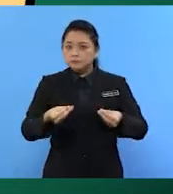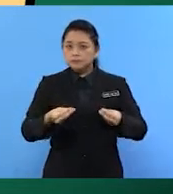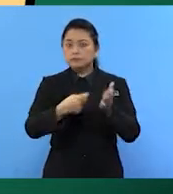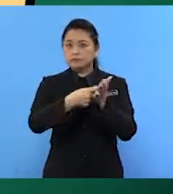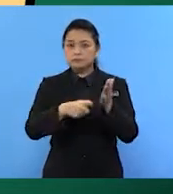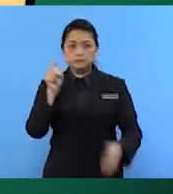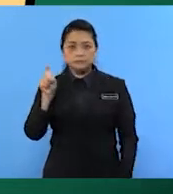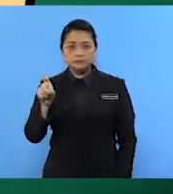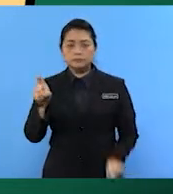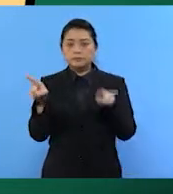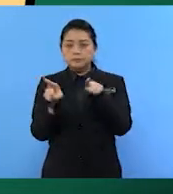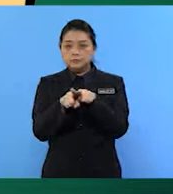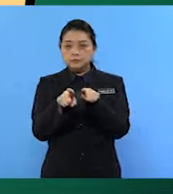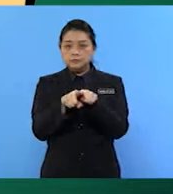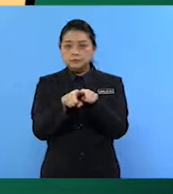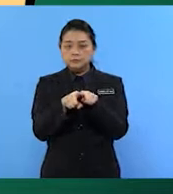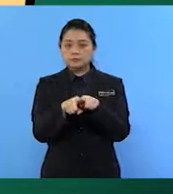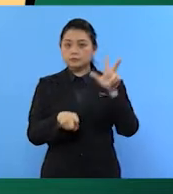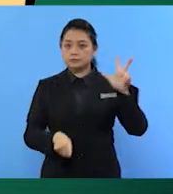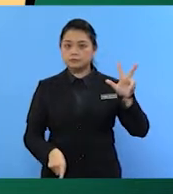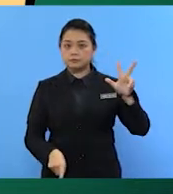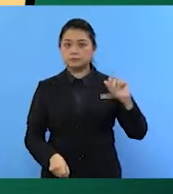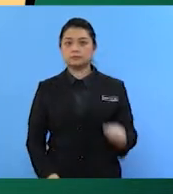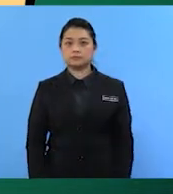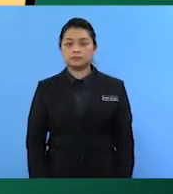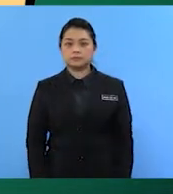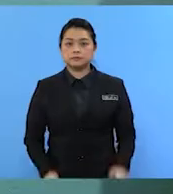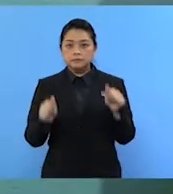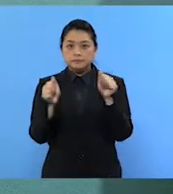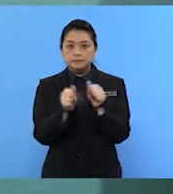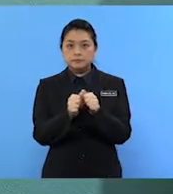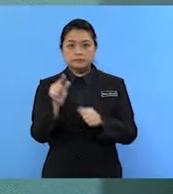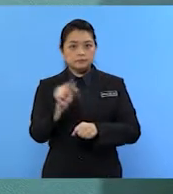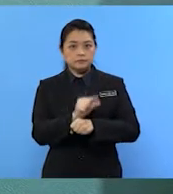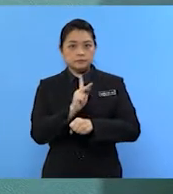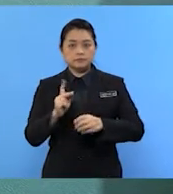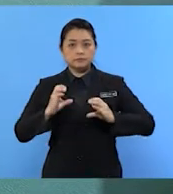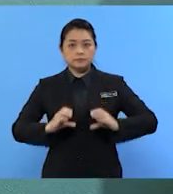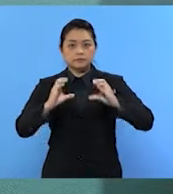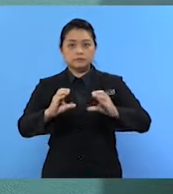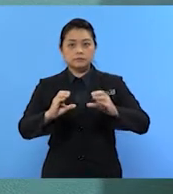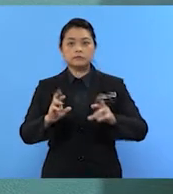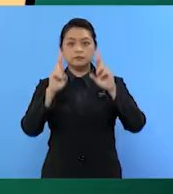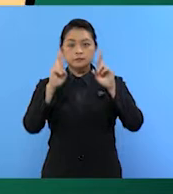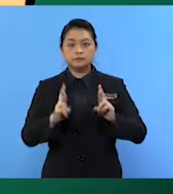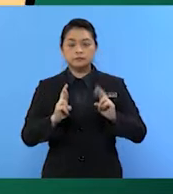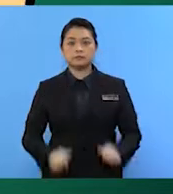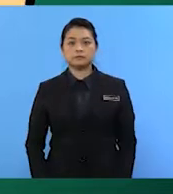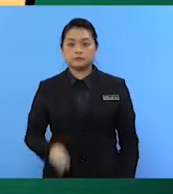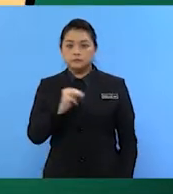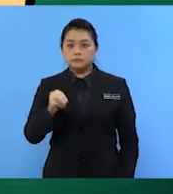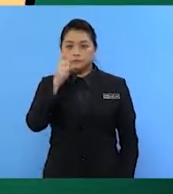nilai X sama dengan 3. Dengan menggunakan kaedah rumus, murid-murid